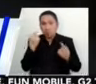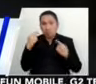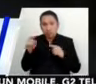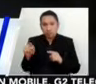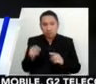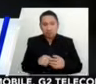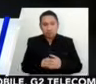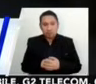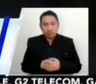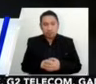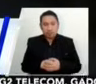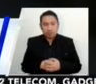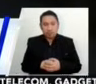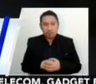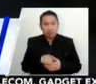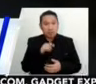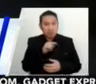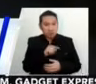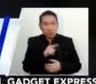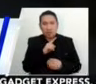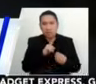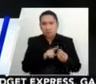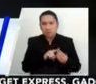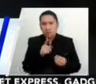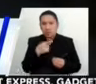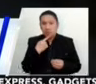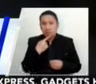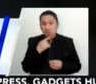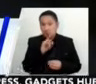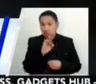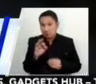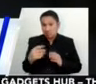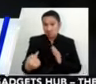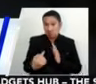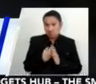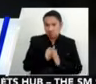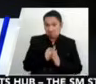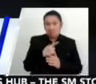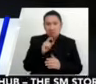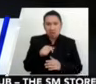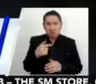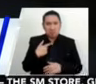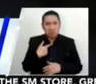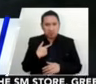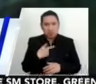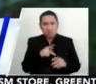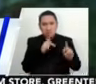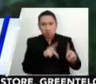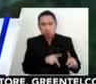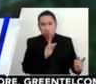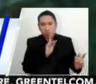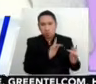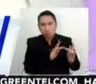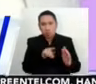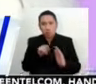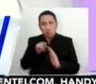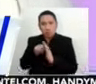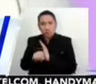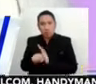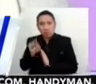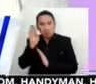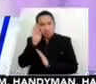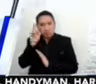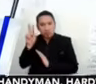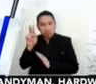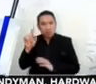na ang bise kaugnay ng mga sinabi niya na kapag pinatay siya, may kausap na siya para patayin din sina Pangulong Bongbong Marcos, First Lady